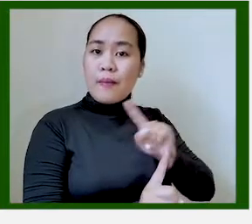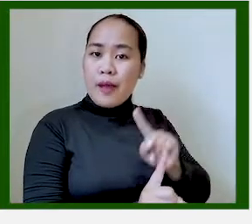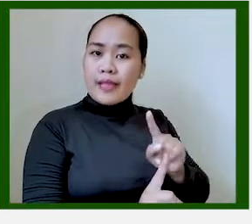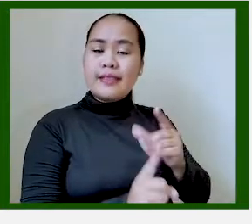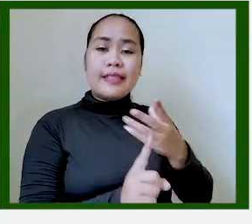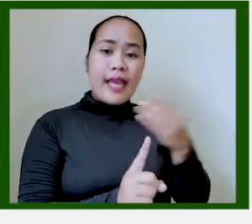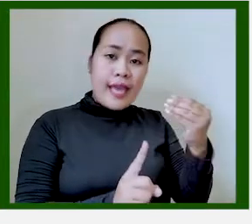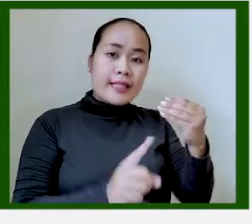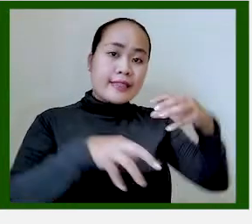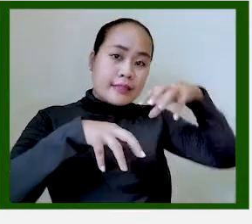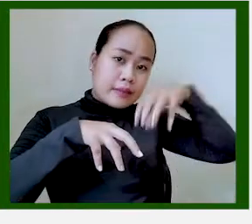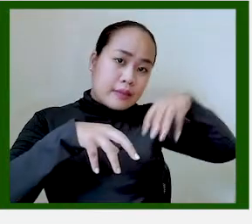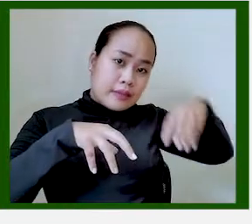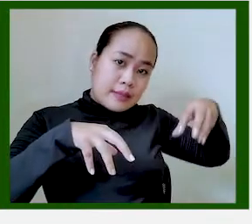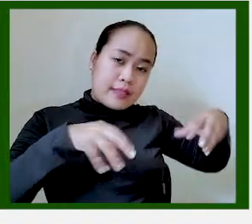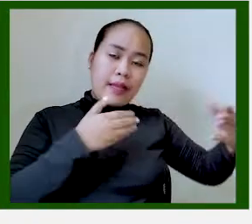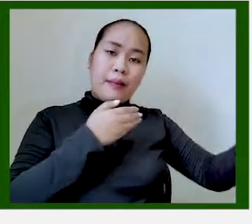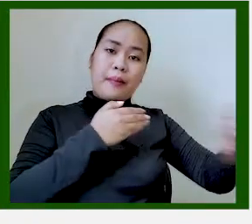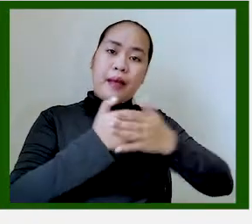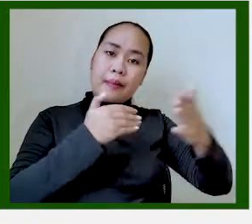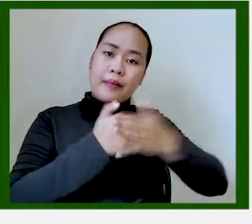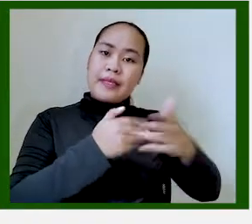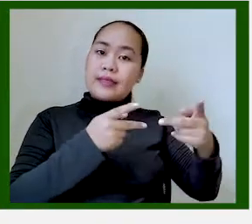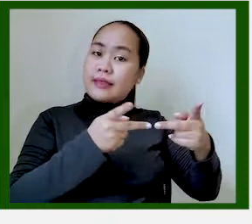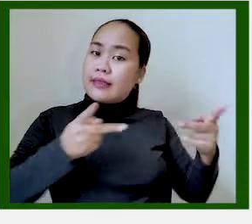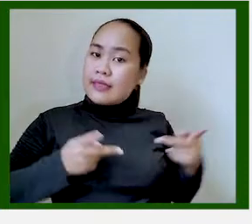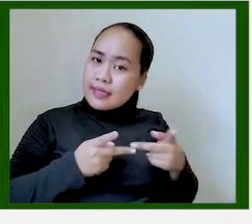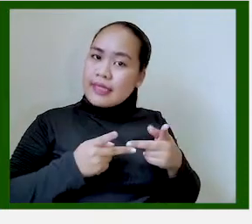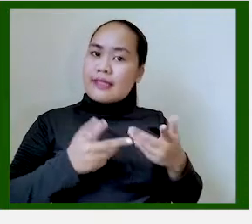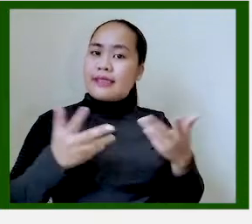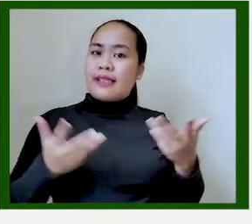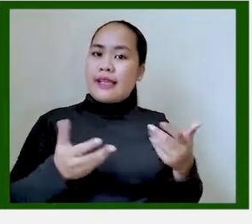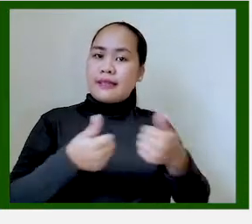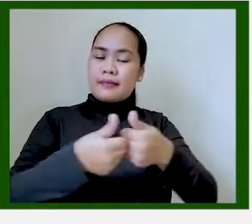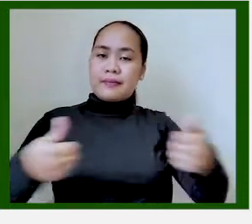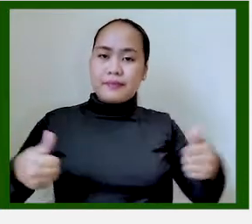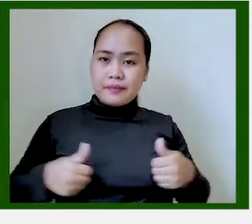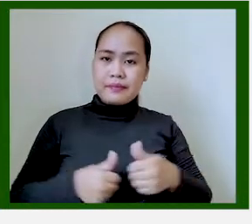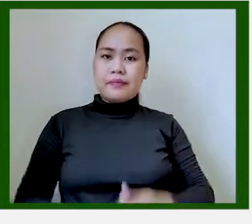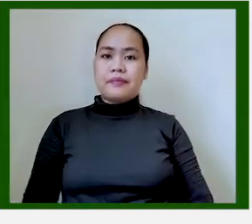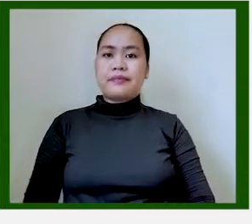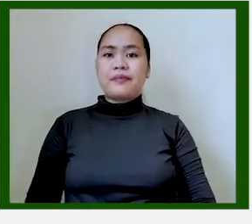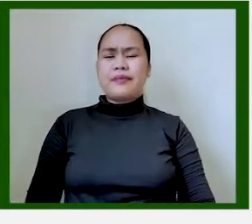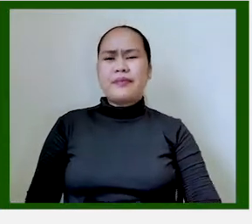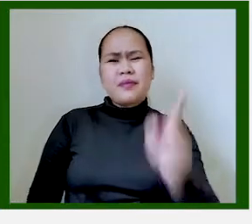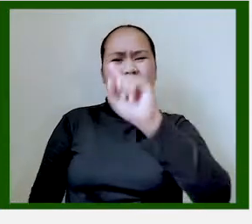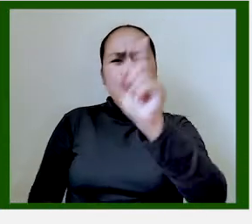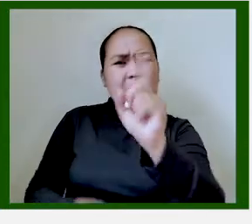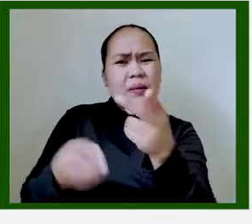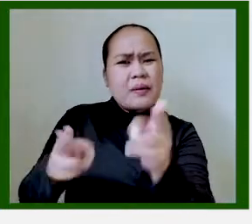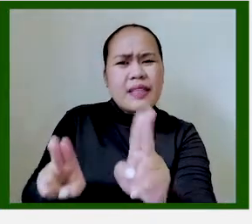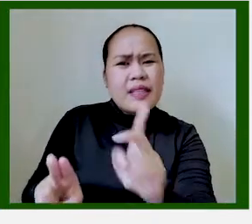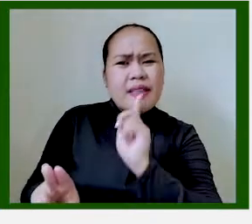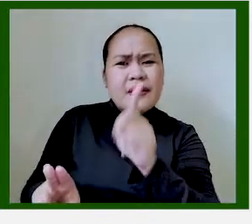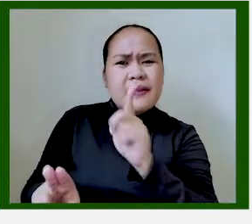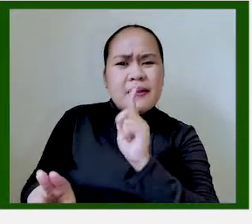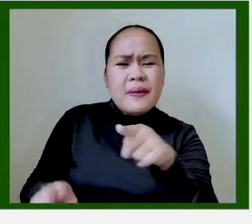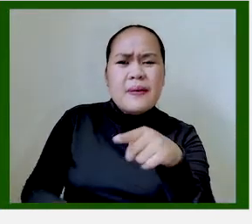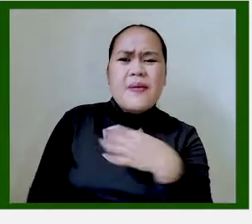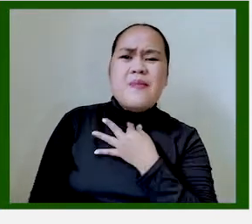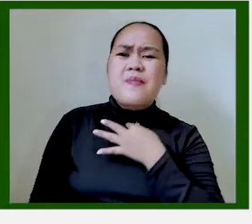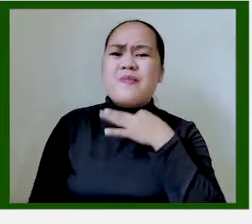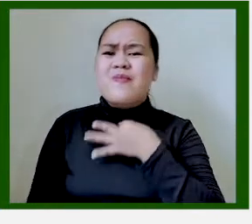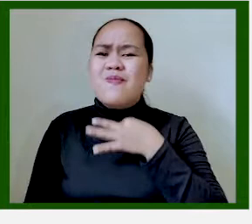kapitbahay dito sa areyang ito, no. So ano ba nangyari, no? Marami nagtatanong, ano ba talaga ang nangyari,